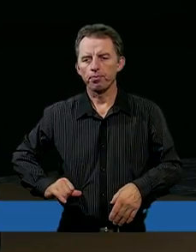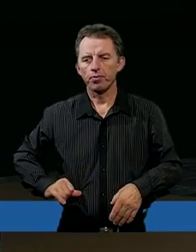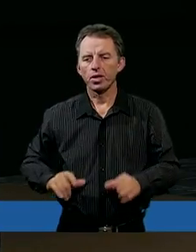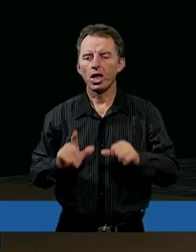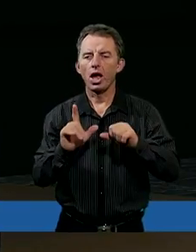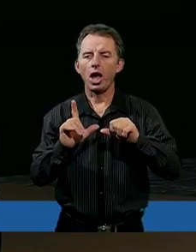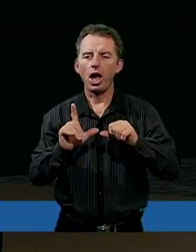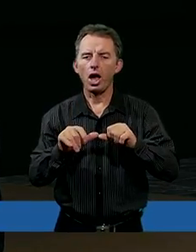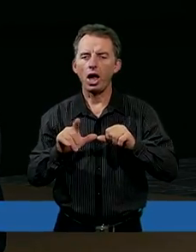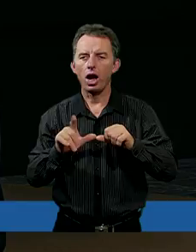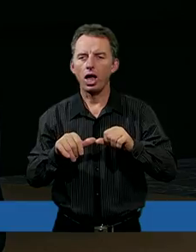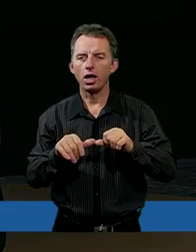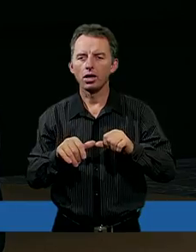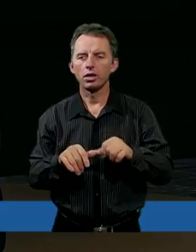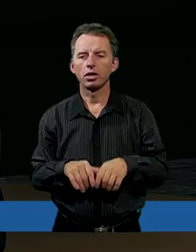Ale